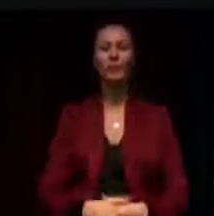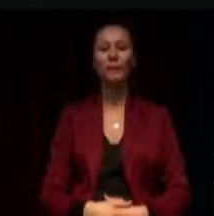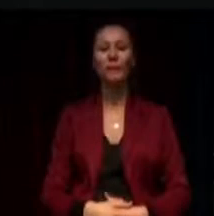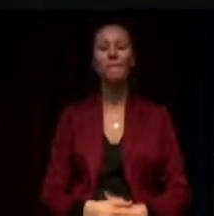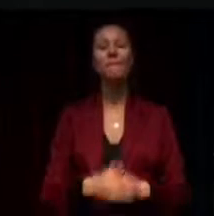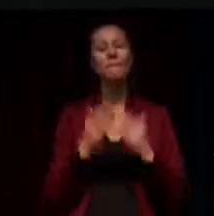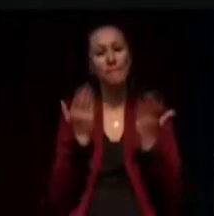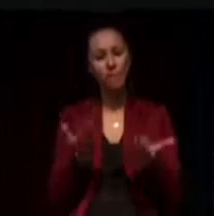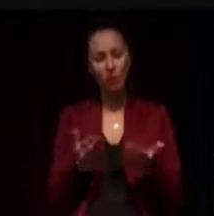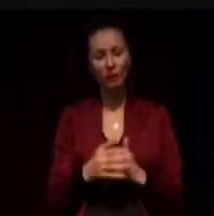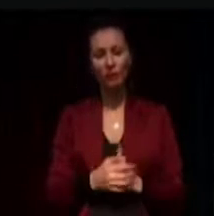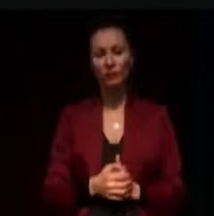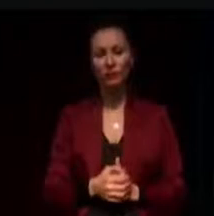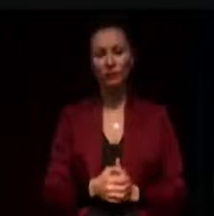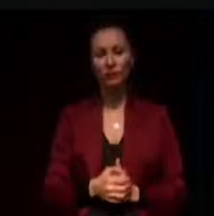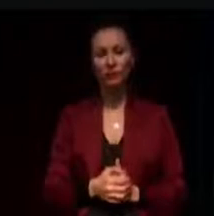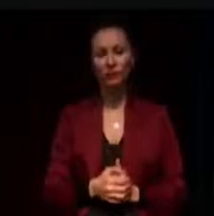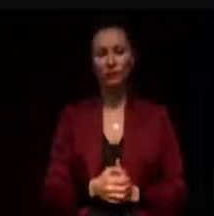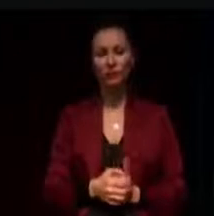Fakat